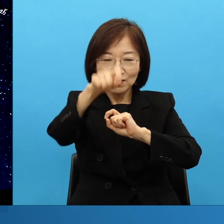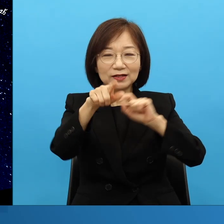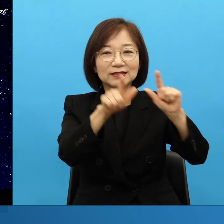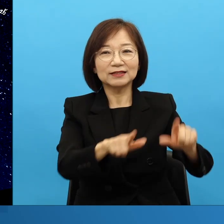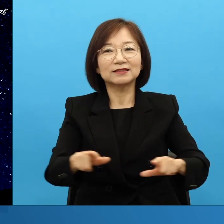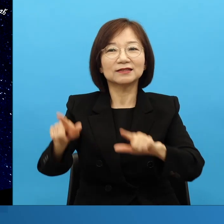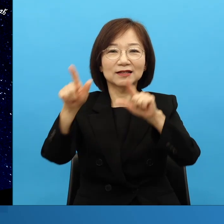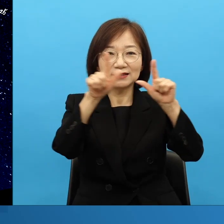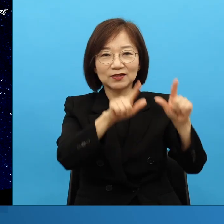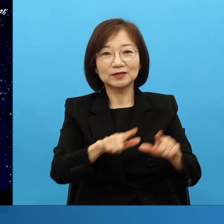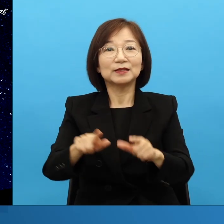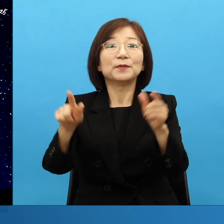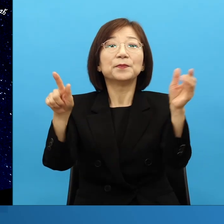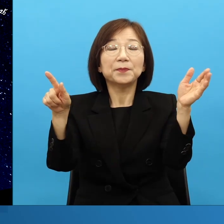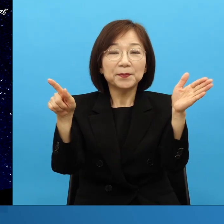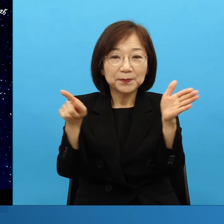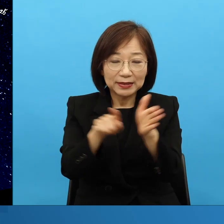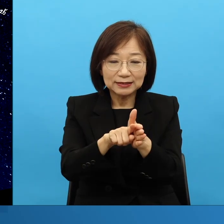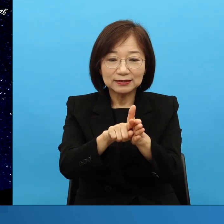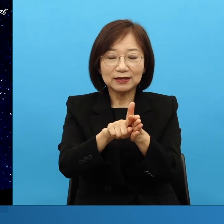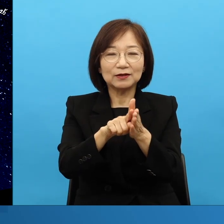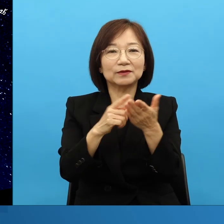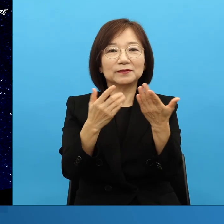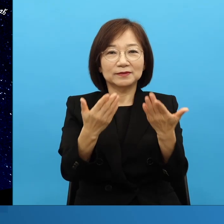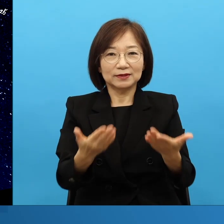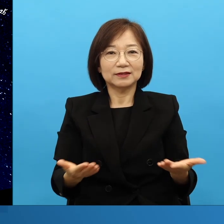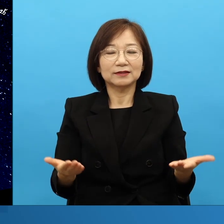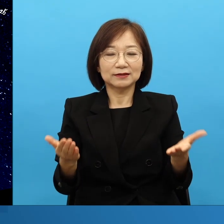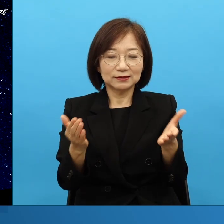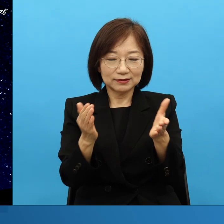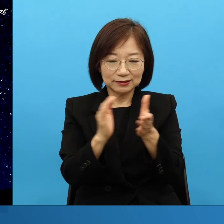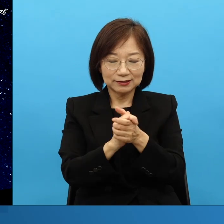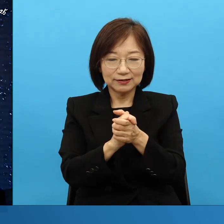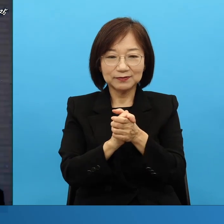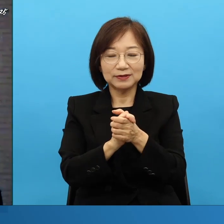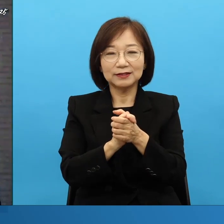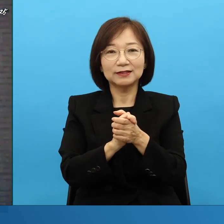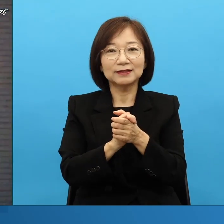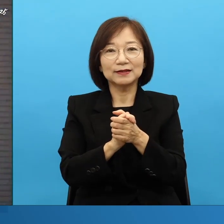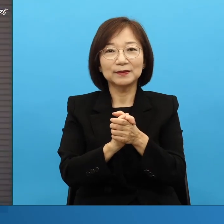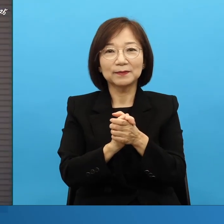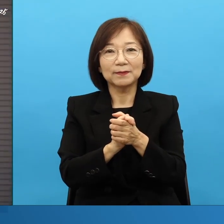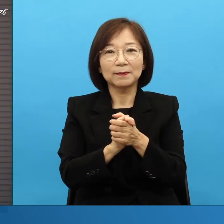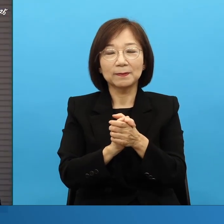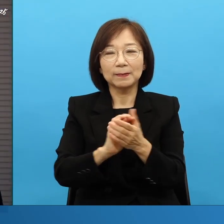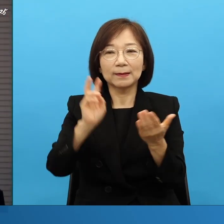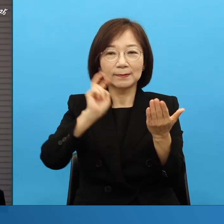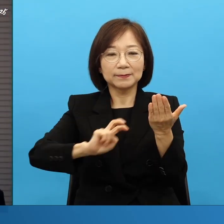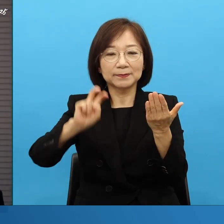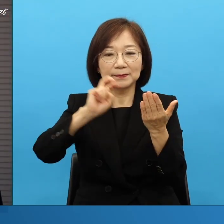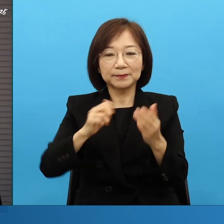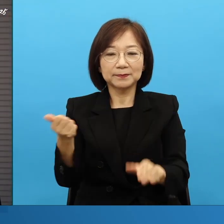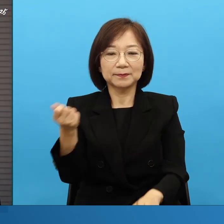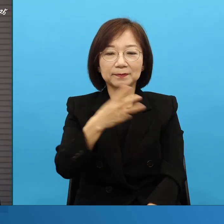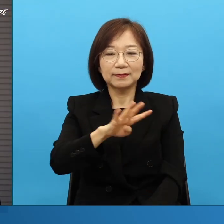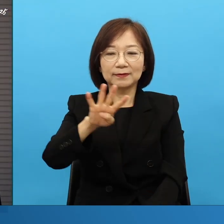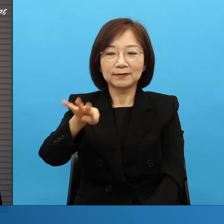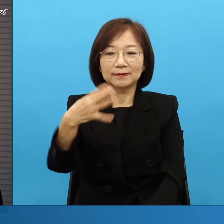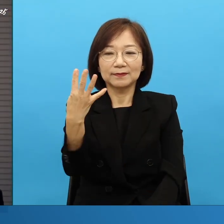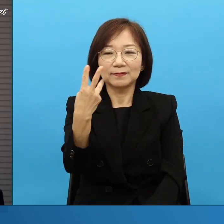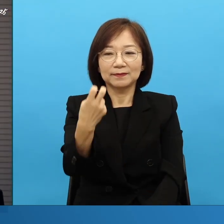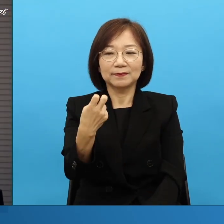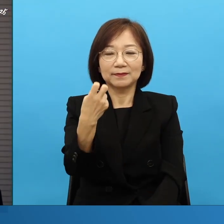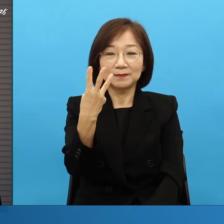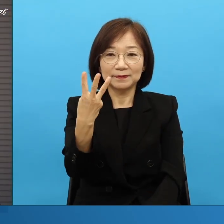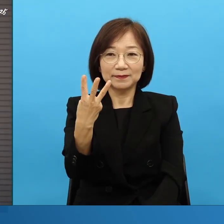것과 영원히 사는 것을 믿사옵나이다. 아멘. 찬송 423장을